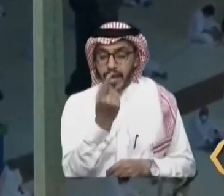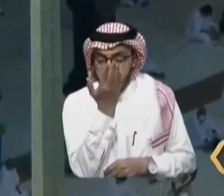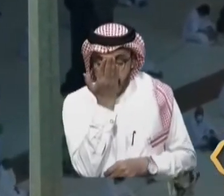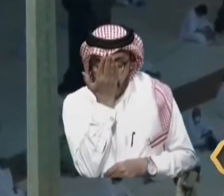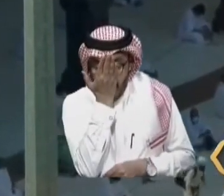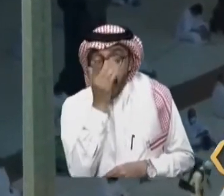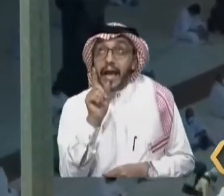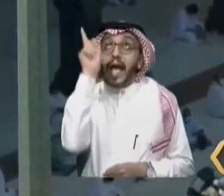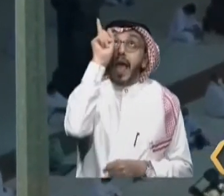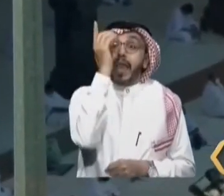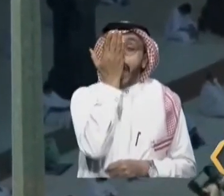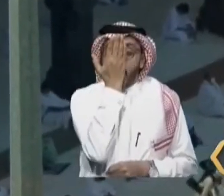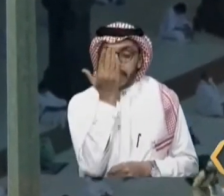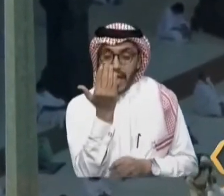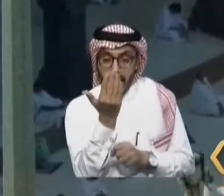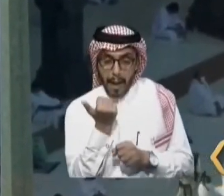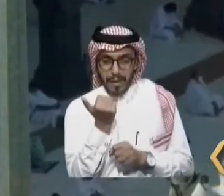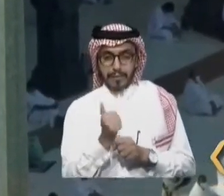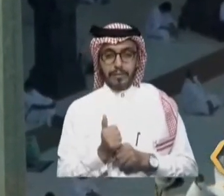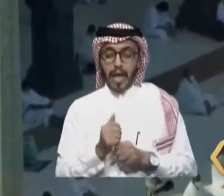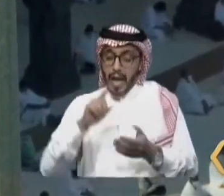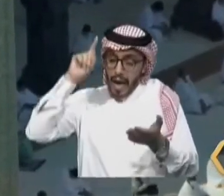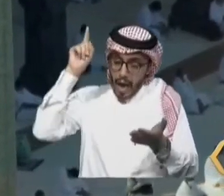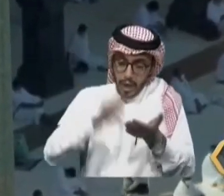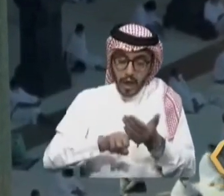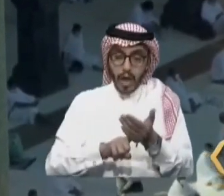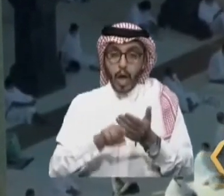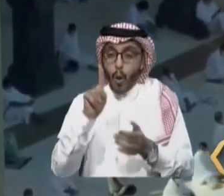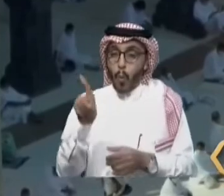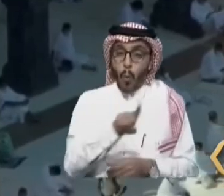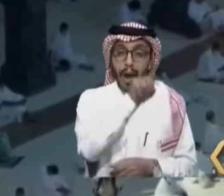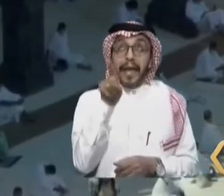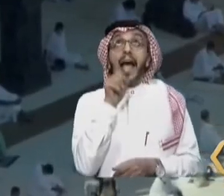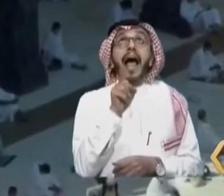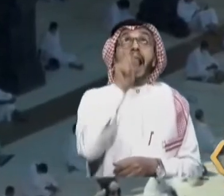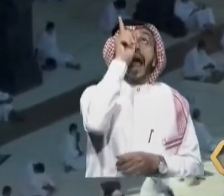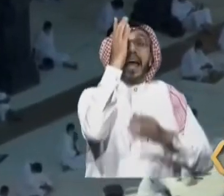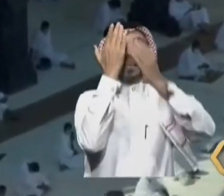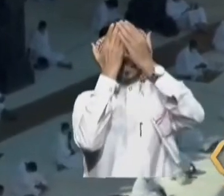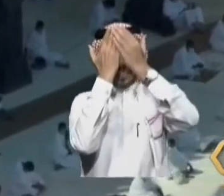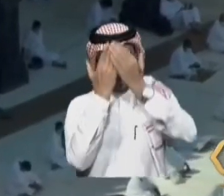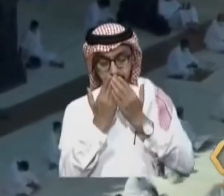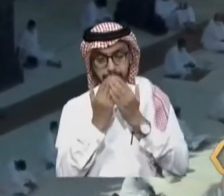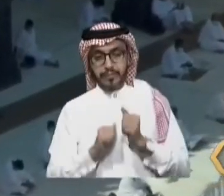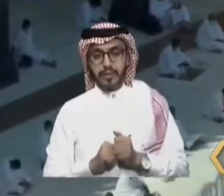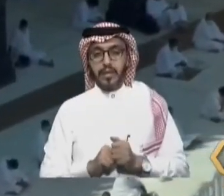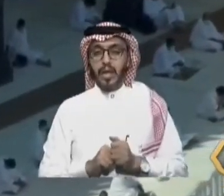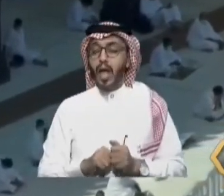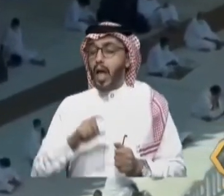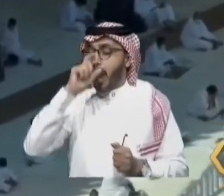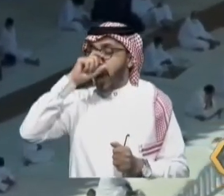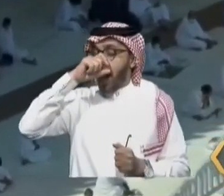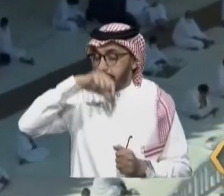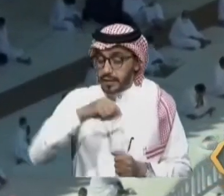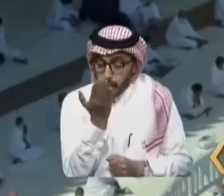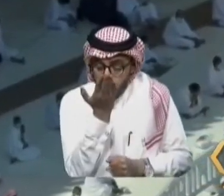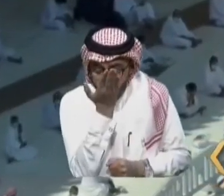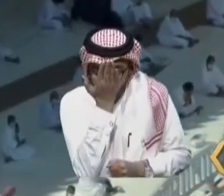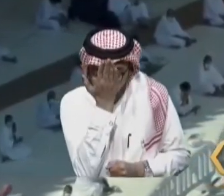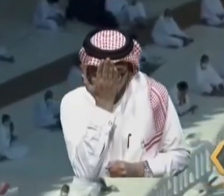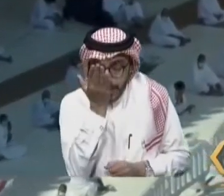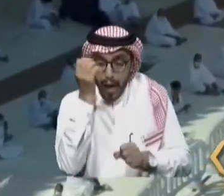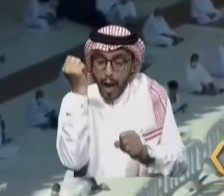نعبد، والذي قبله حقيقة وإياك نستعين، فعليه أن يعبد الله